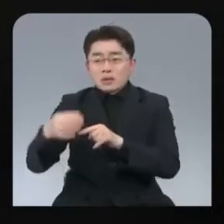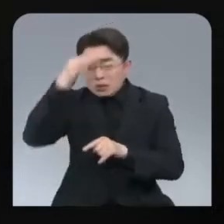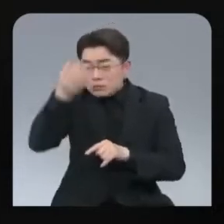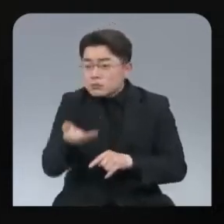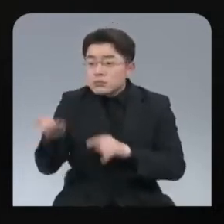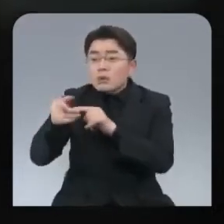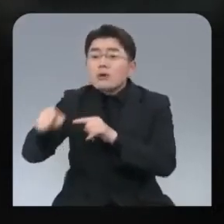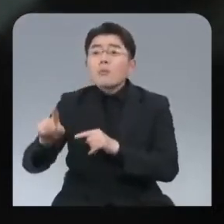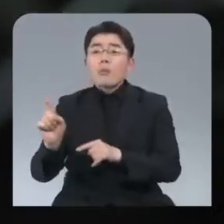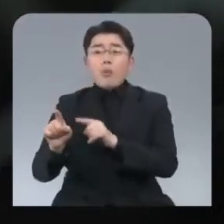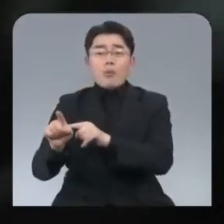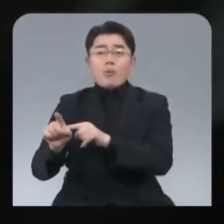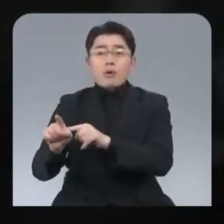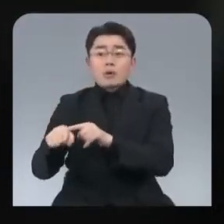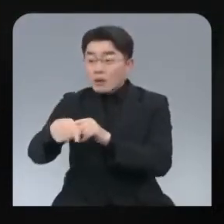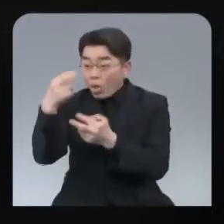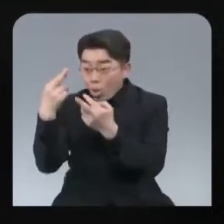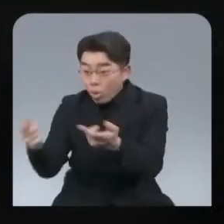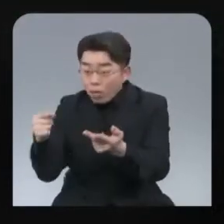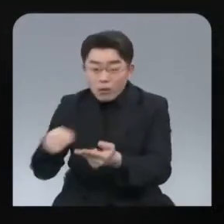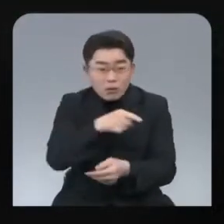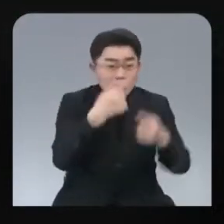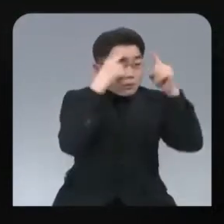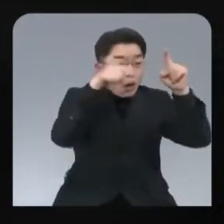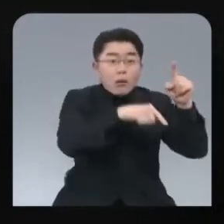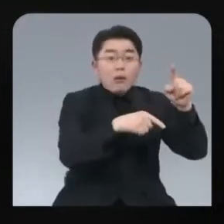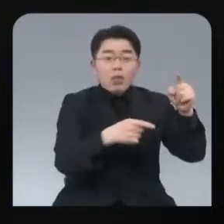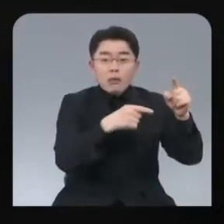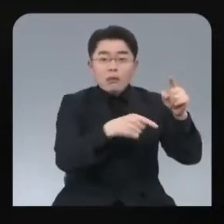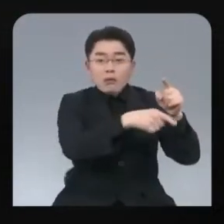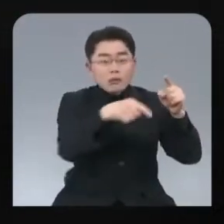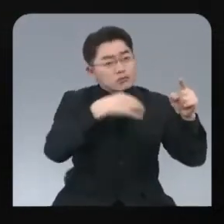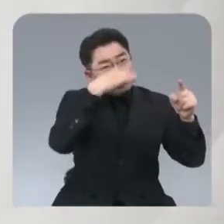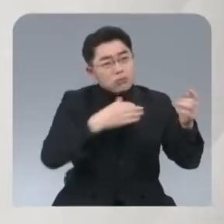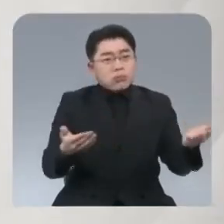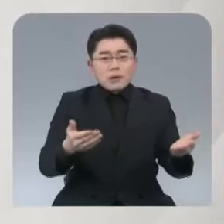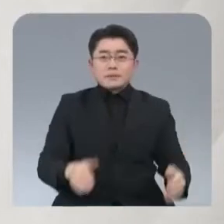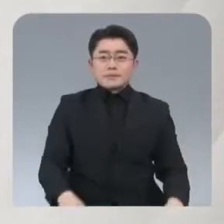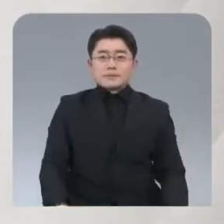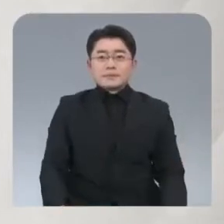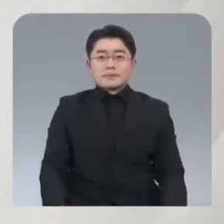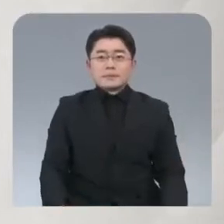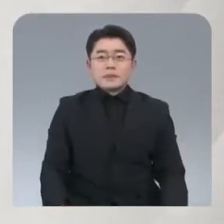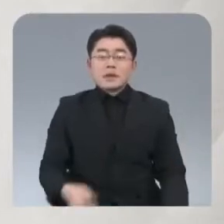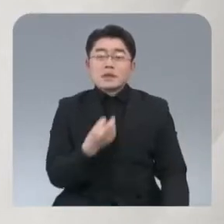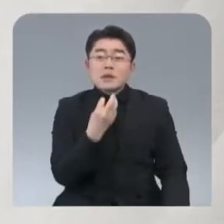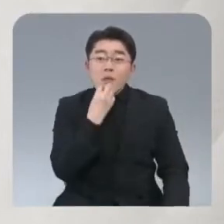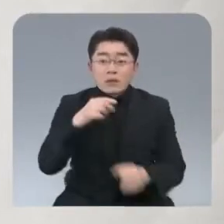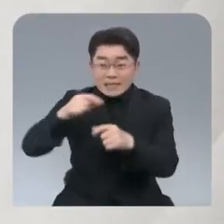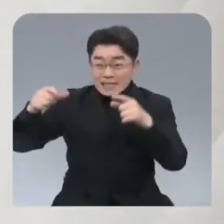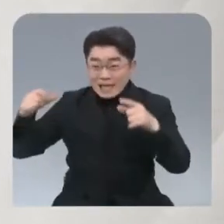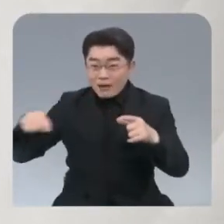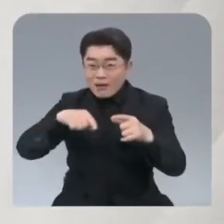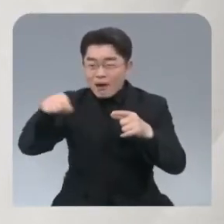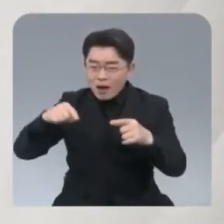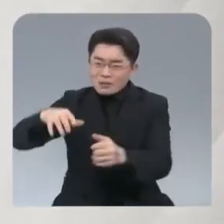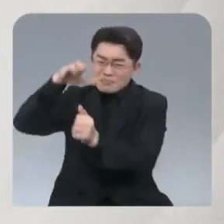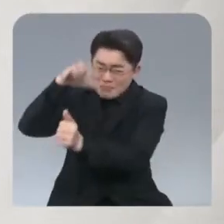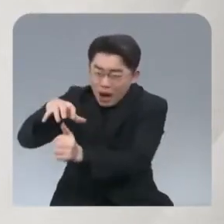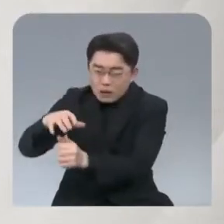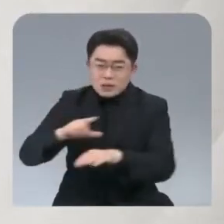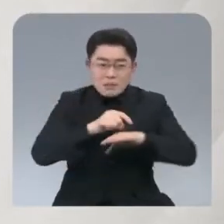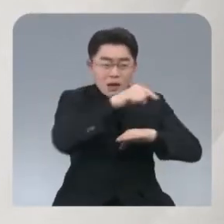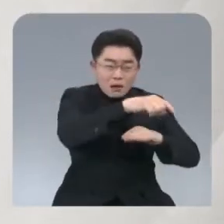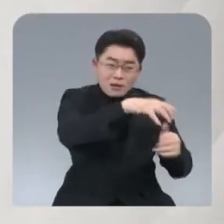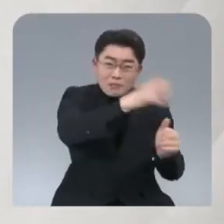이미 존재하고 있느냐에 따라서 이 정책은 실패할 수도 있고 성공할 수 있는 거죠 수도권 규제 와 비슷 5건 투자 중에서 무엇이